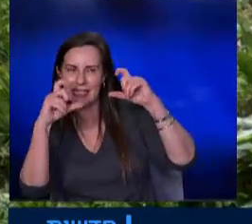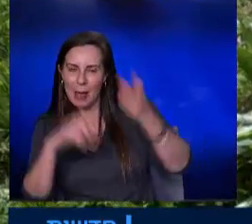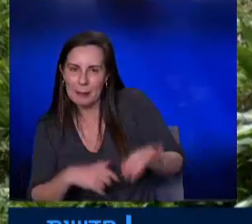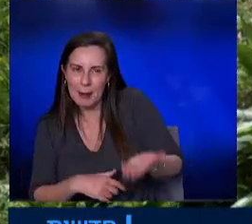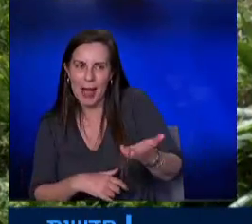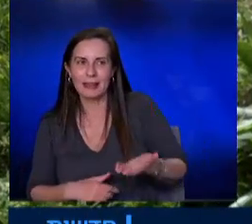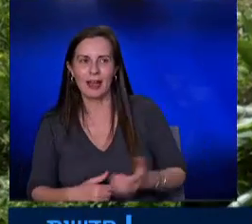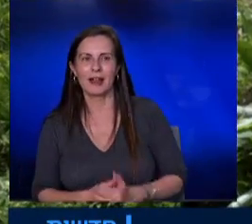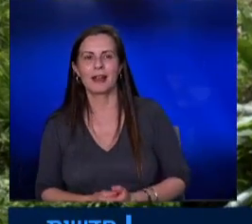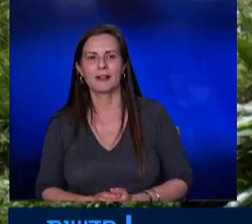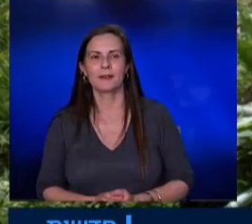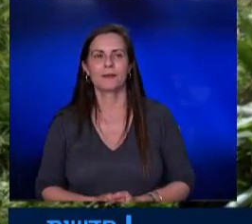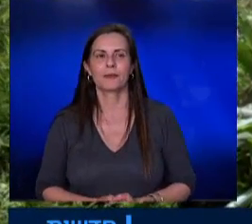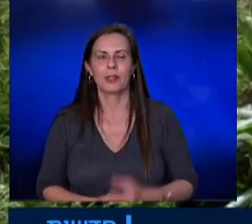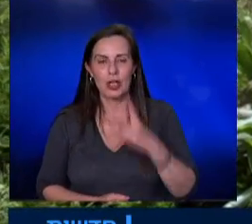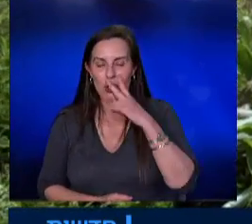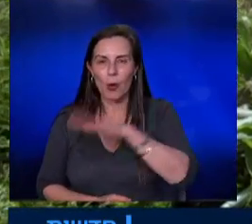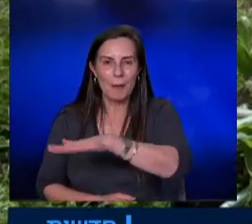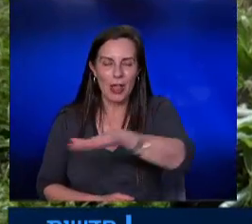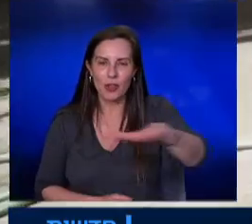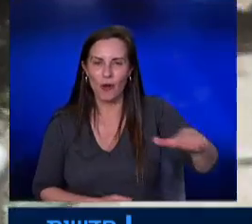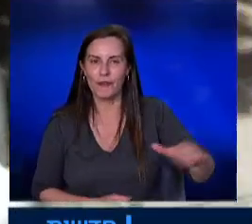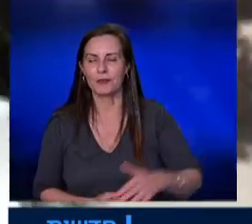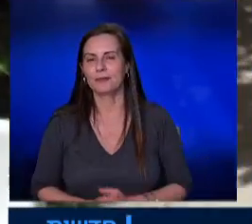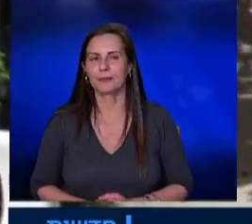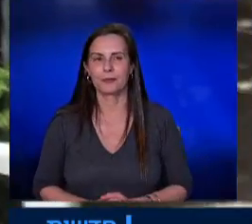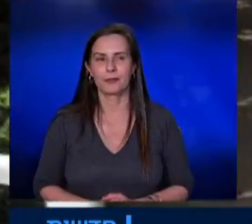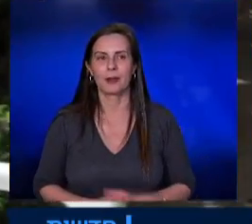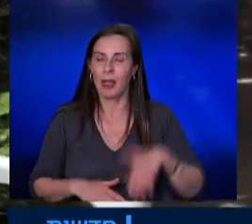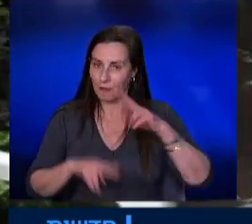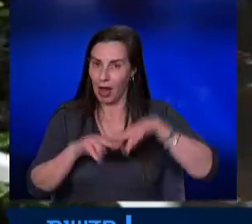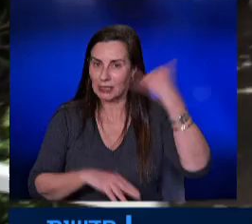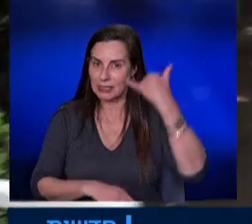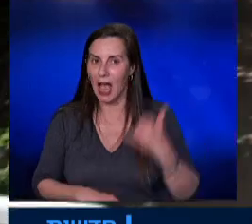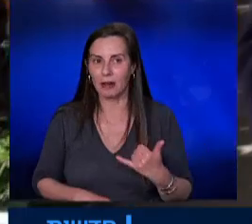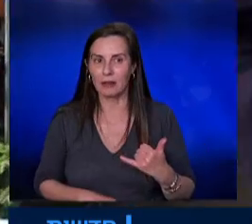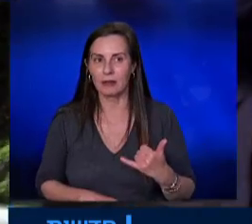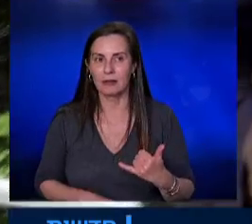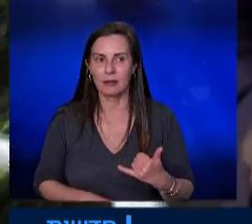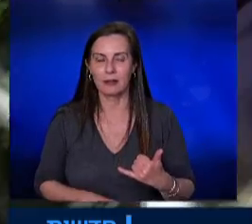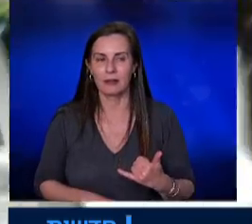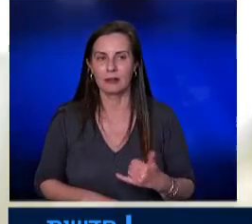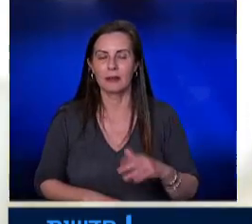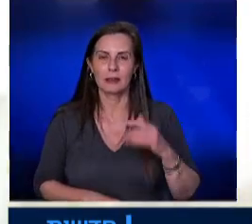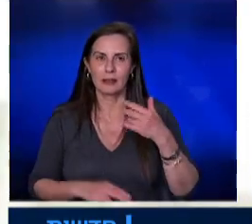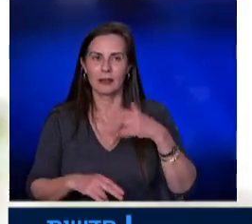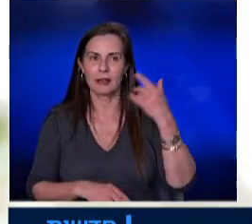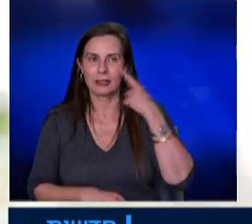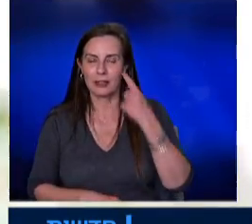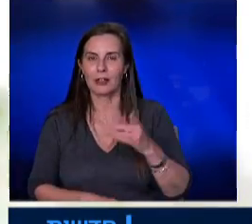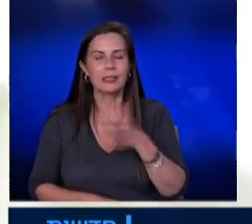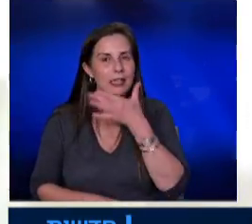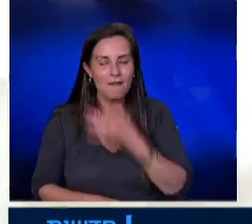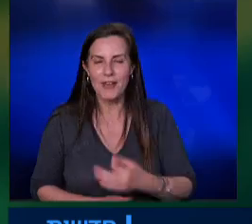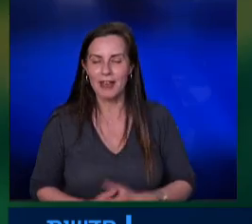ככה מלמטה. שיקלטו גם את כל הנוף מאחורה. ואחר כך ציירת את זה. ואחרי זה ציירתי את זה באקריליק על ברדי. וואו, איזה